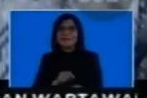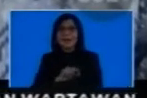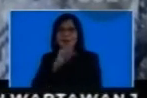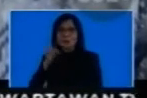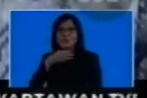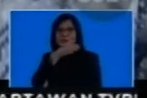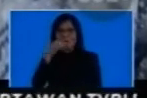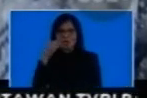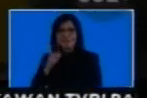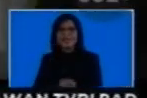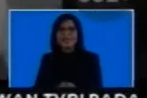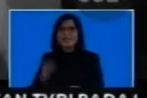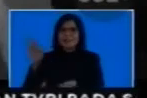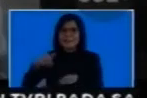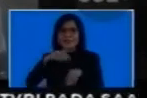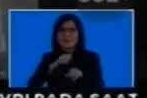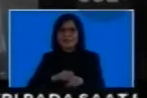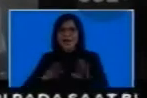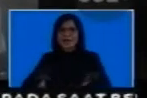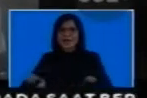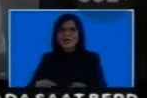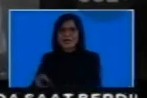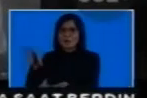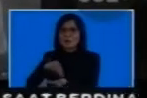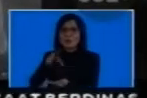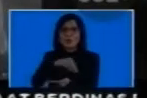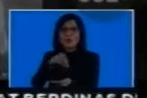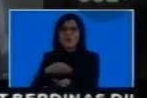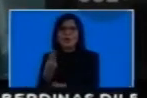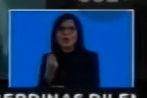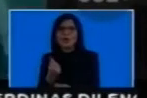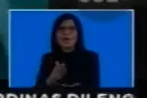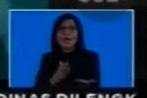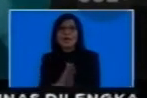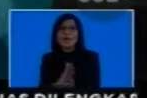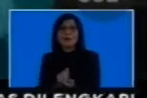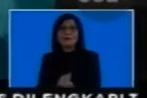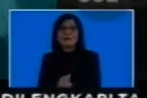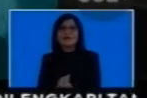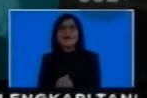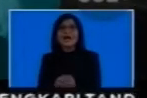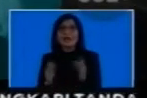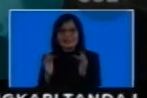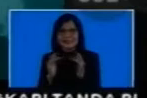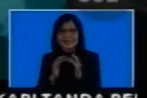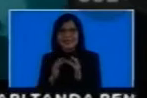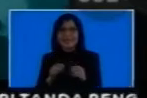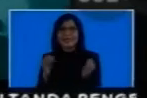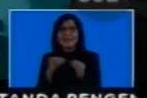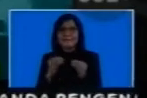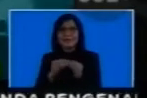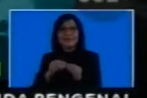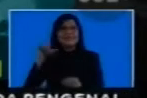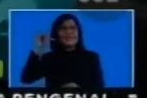memanfaatkan kekuatan media sosial. Kami membuat akun Instagram dengan nama Jalengan Rindu Kita, menggerakkan kebaikan di hati